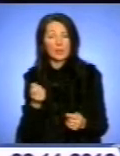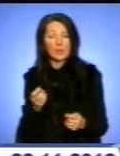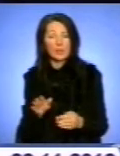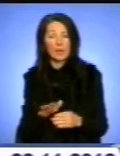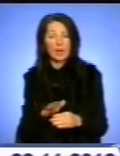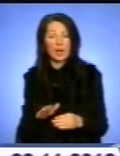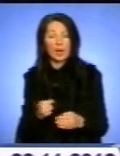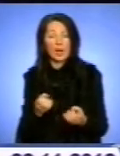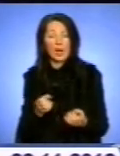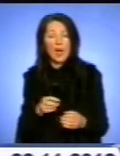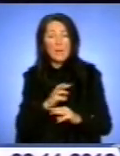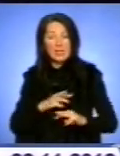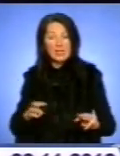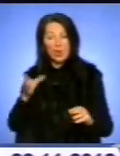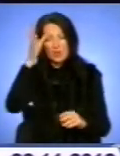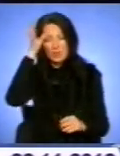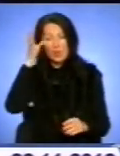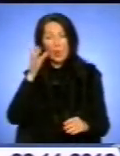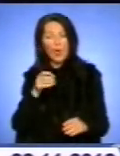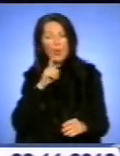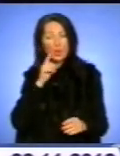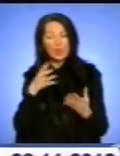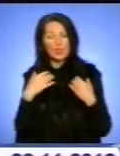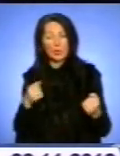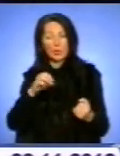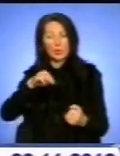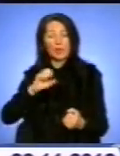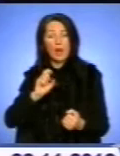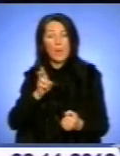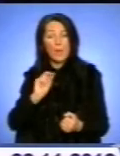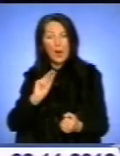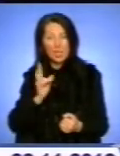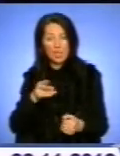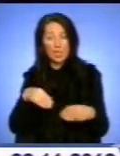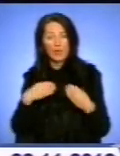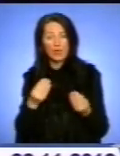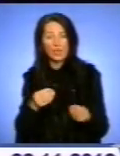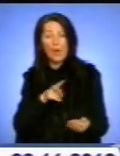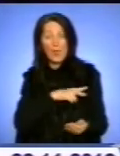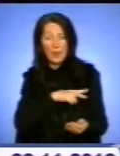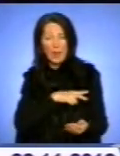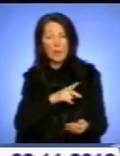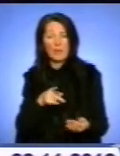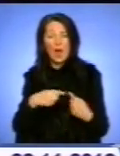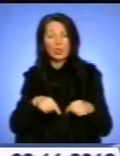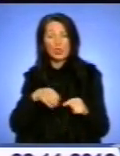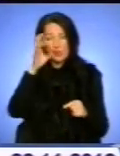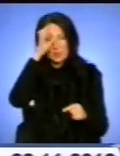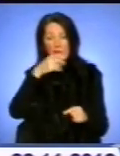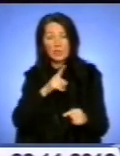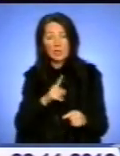Міністр освіти і науки, молоді та спорту України Дмитро Табачник вручив державні премії у галузі освіти за 2012